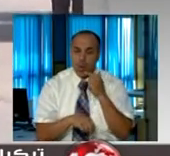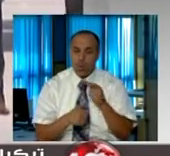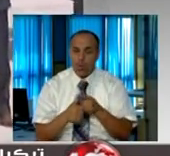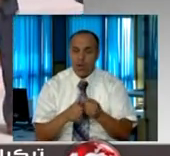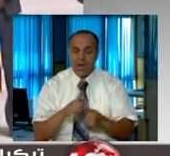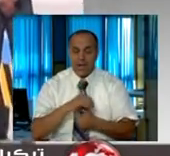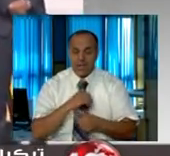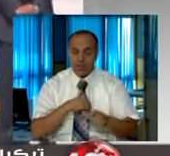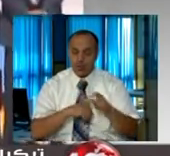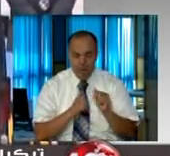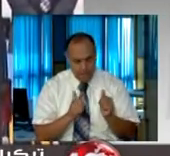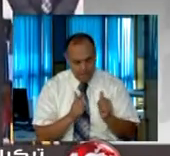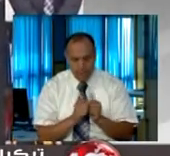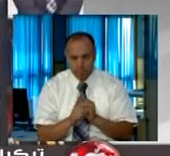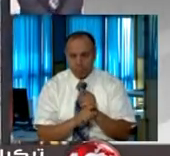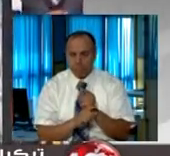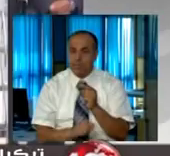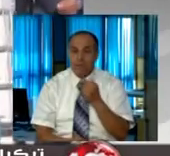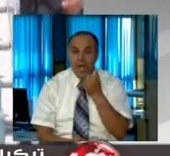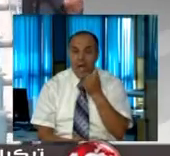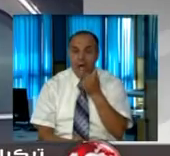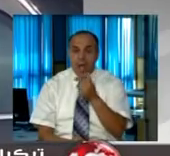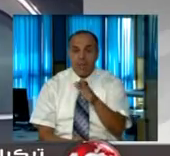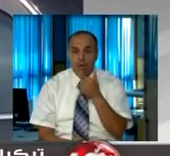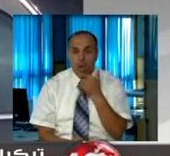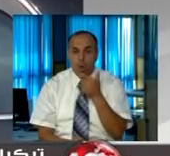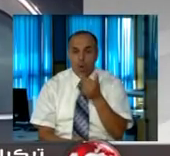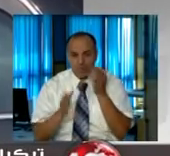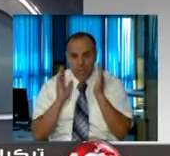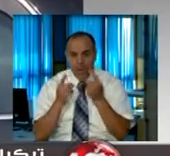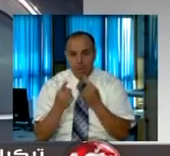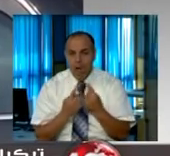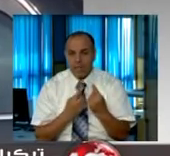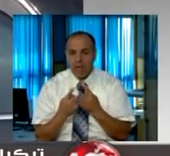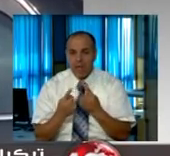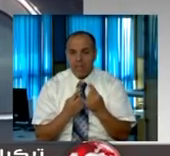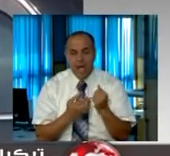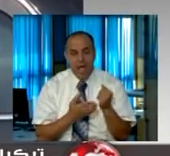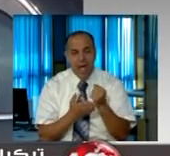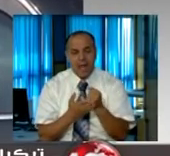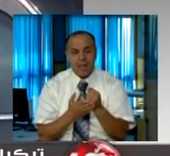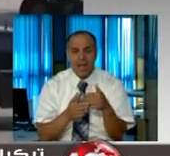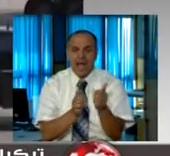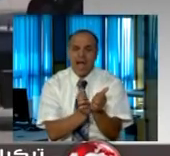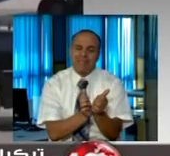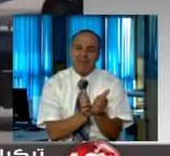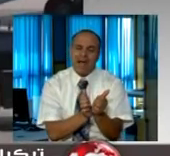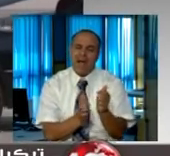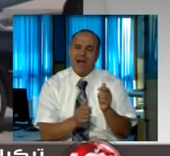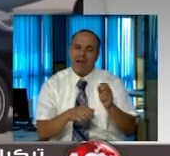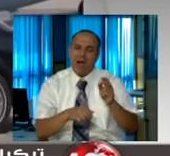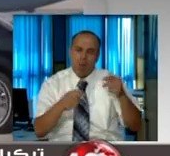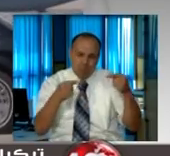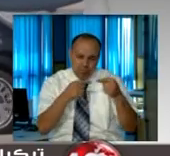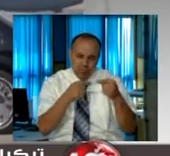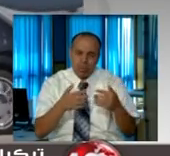يتقدمهم الرئيس التركي رجب طيب أردوغان. ومن المتوقع أن تركز المحادثات على مصير الداعية المعارض فتح الله جولن